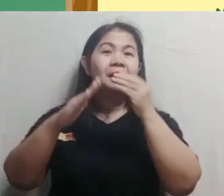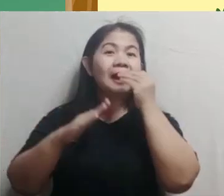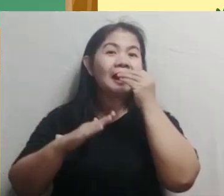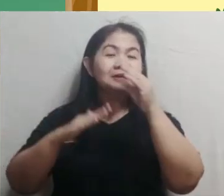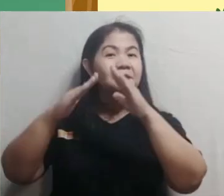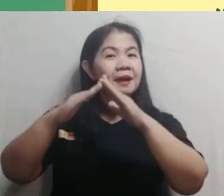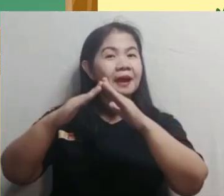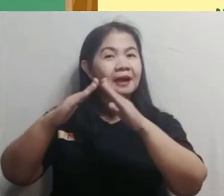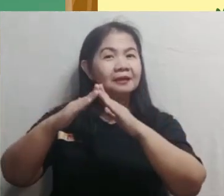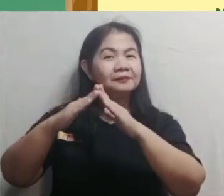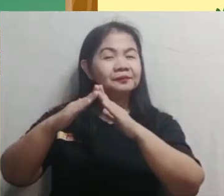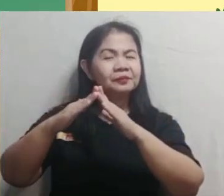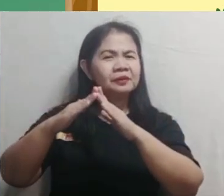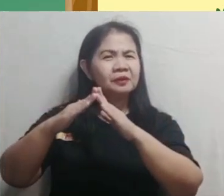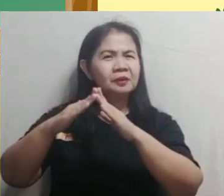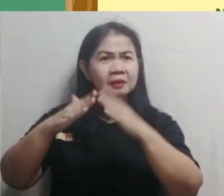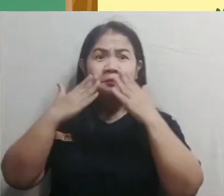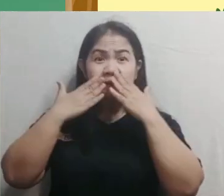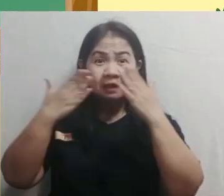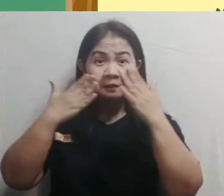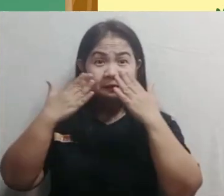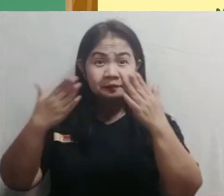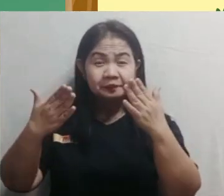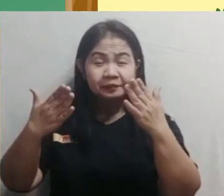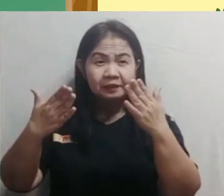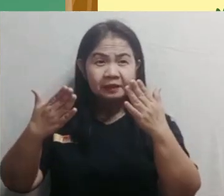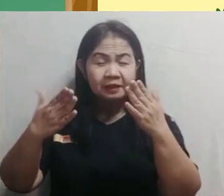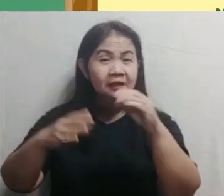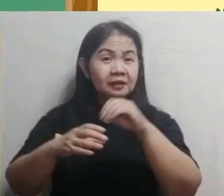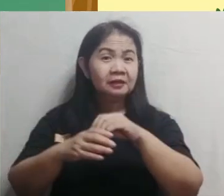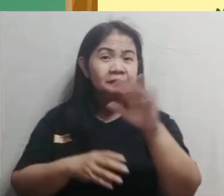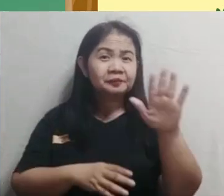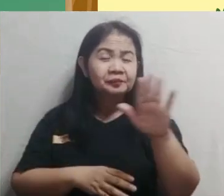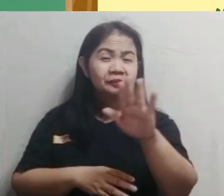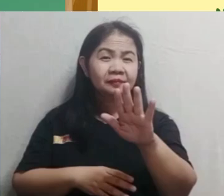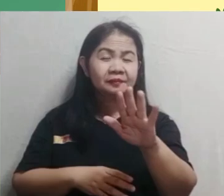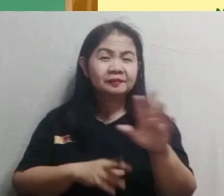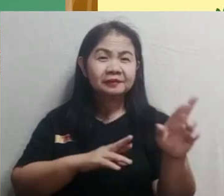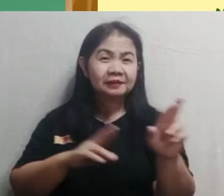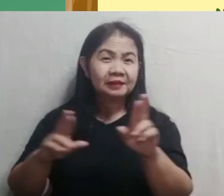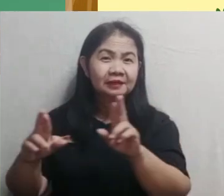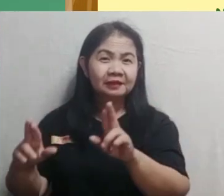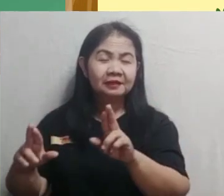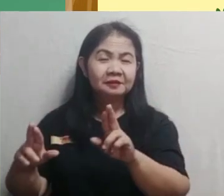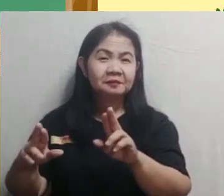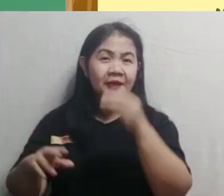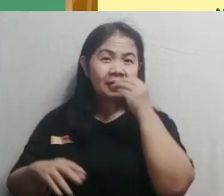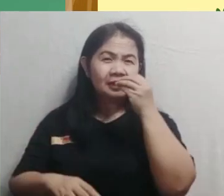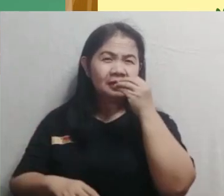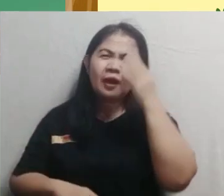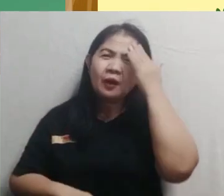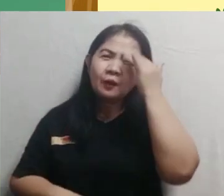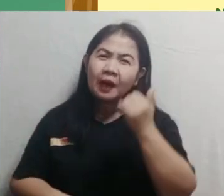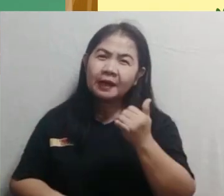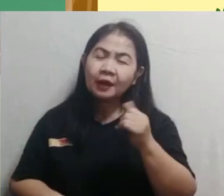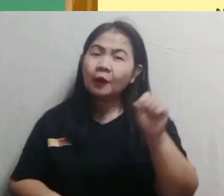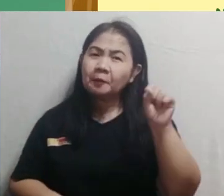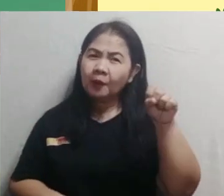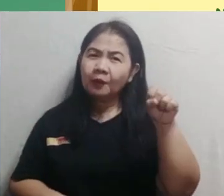bahay? Nagawa mo bang magpasalamat sa naghanda ng iyong pagkain? Bakit opo?